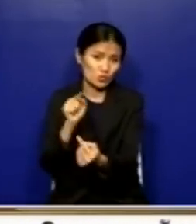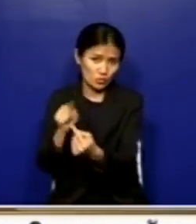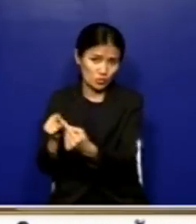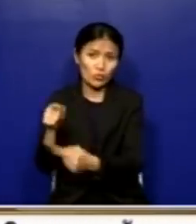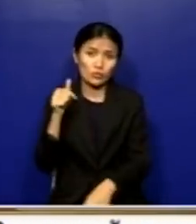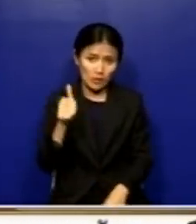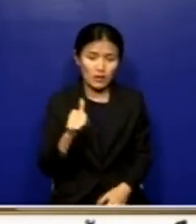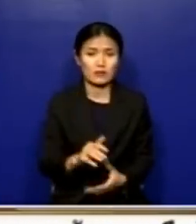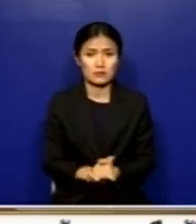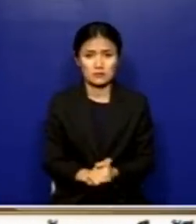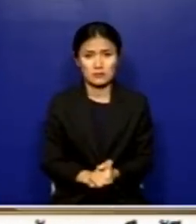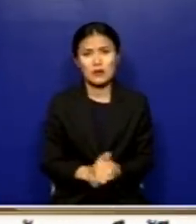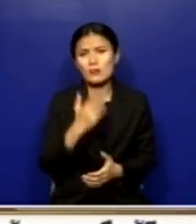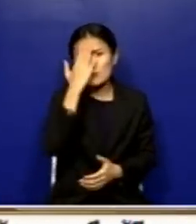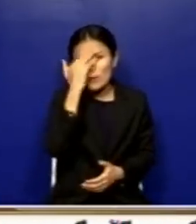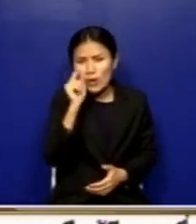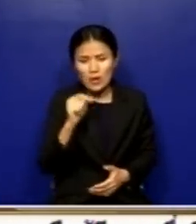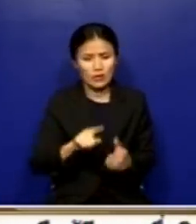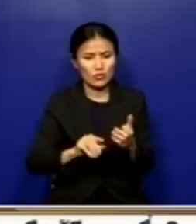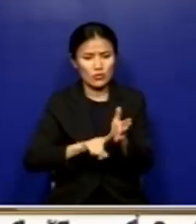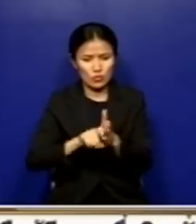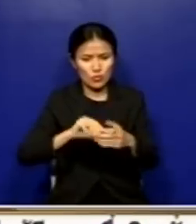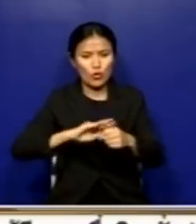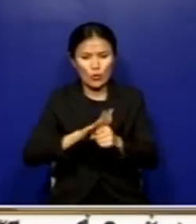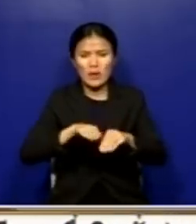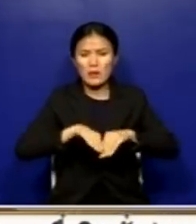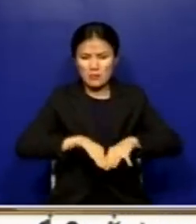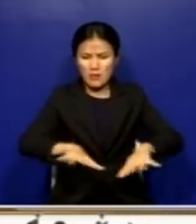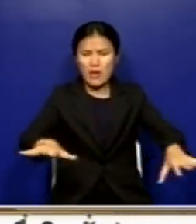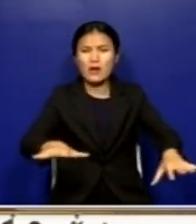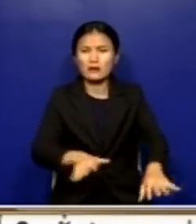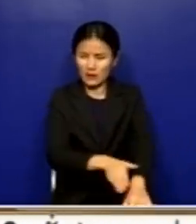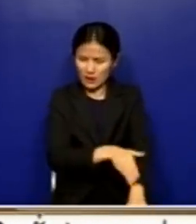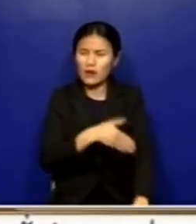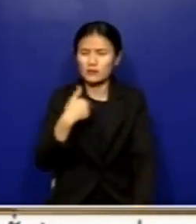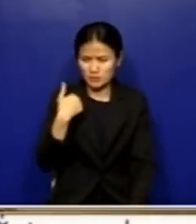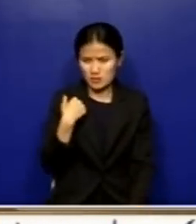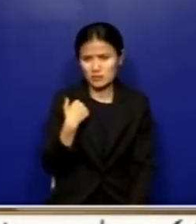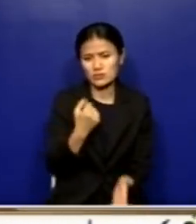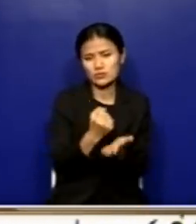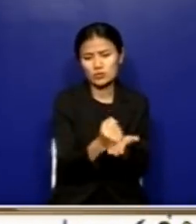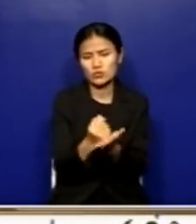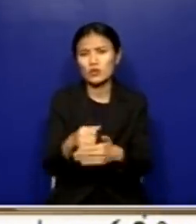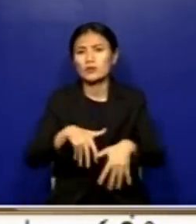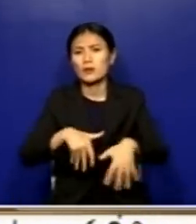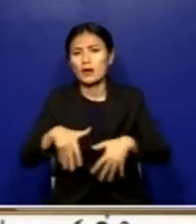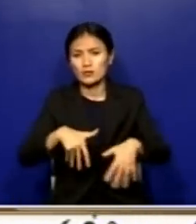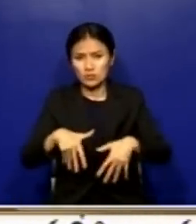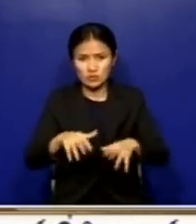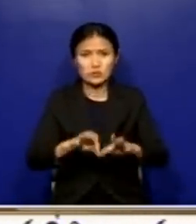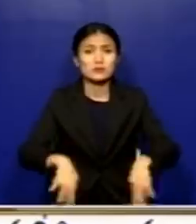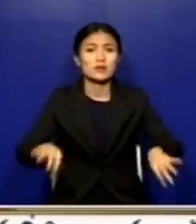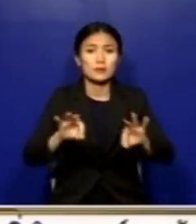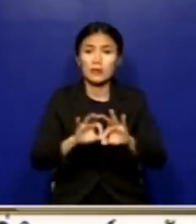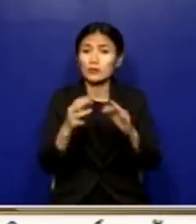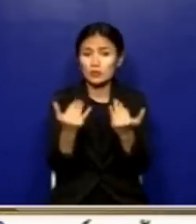สิ่งเห่านี้น่าจะอยู่กเราไปอีกนานในอนาคตเพระว่าการเยียาพี่น้ประชาชนเป็สงสำคัญและทกคนก็รอ